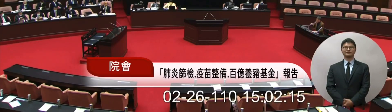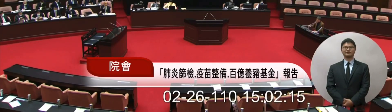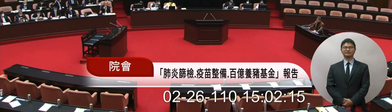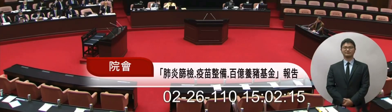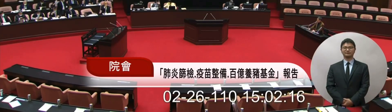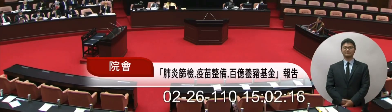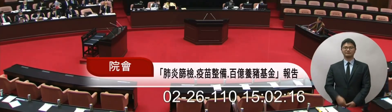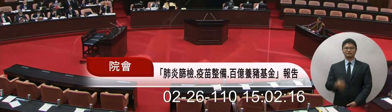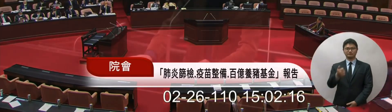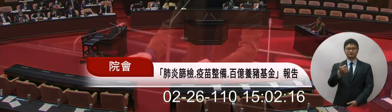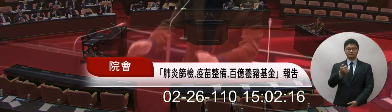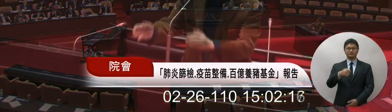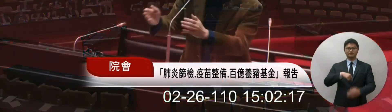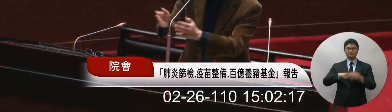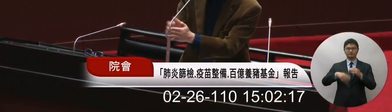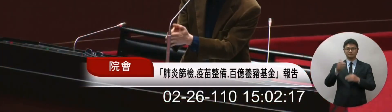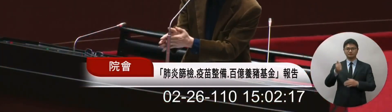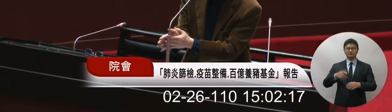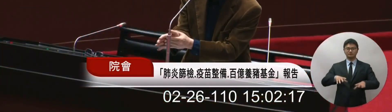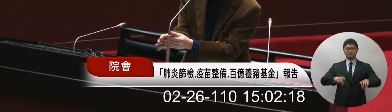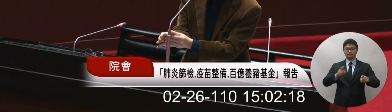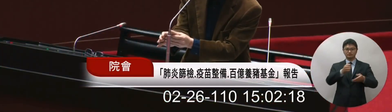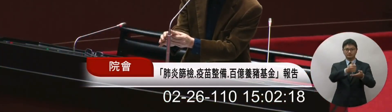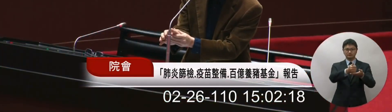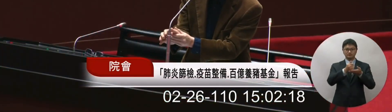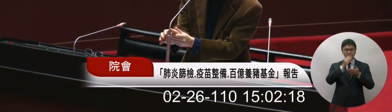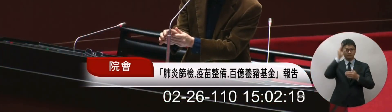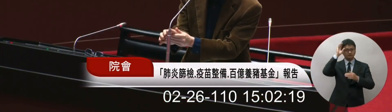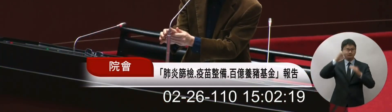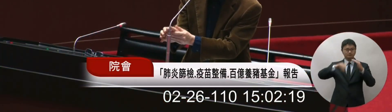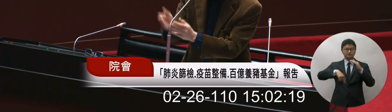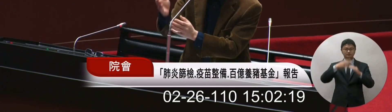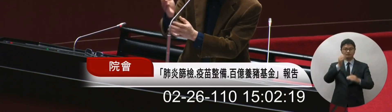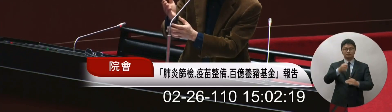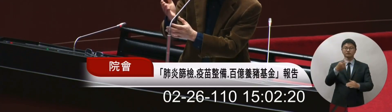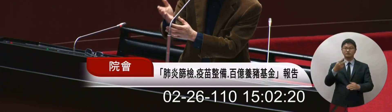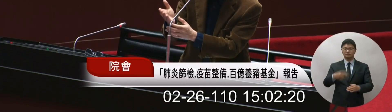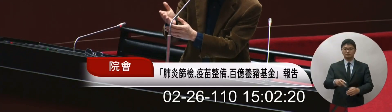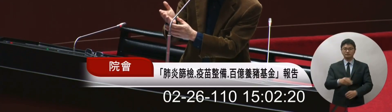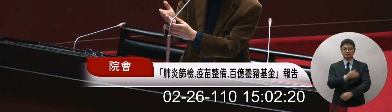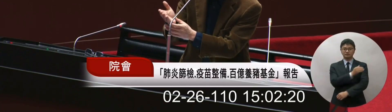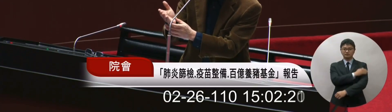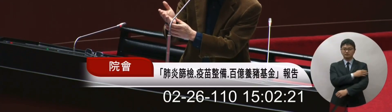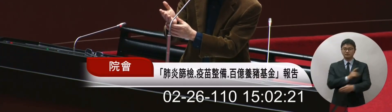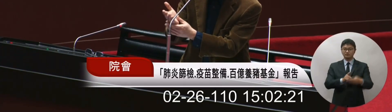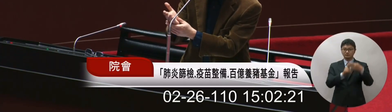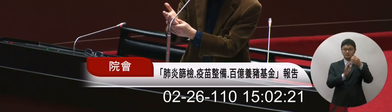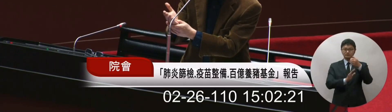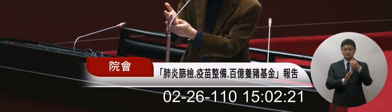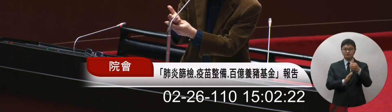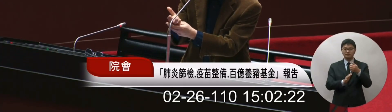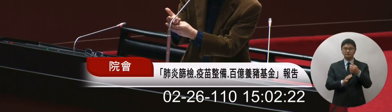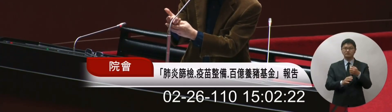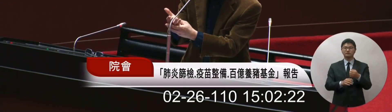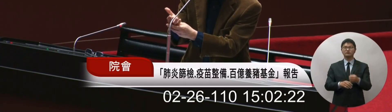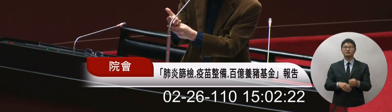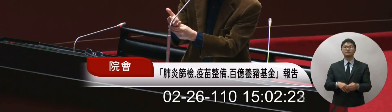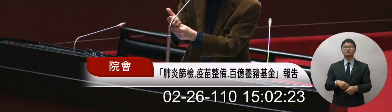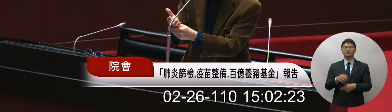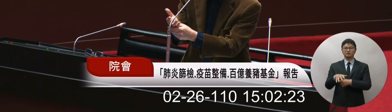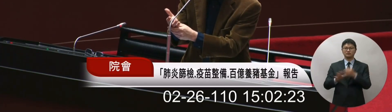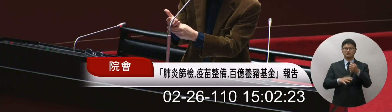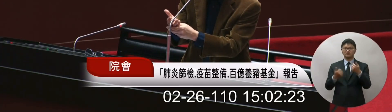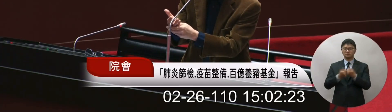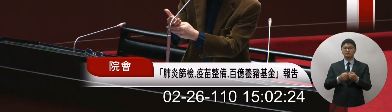哎，谢谢院长哈。那我们现在要请苏院长，还有陈主委、陈吉仲、陈主委。